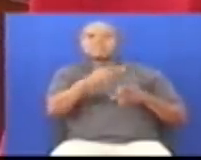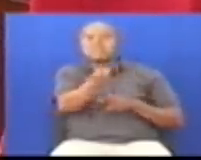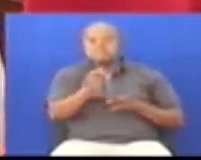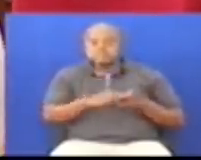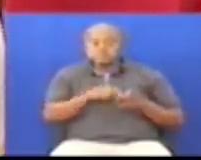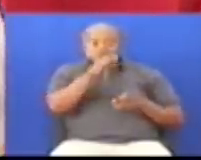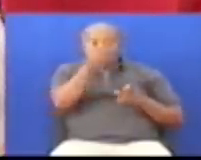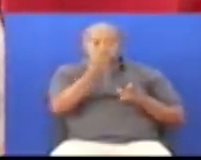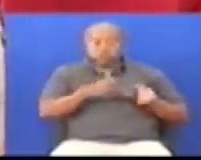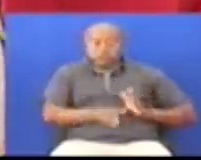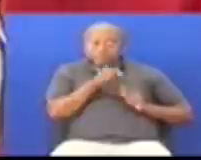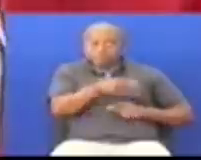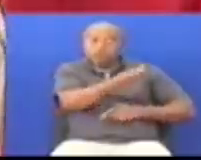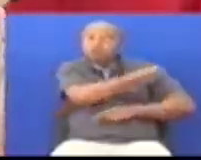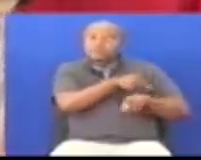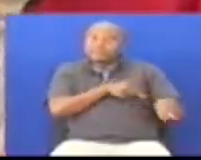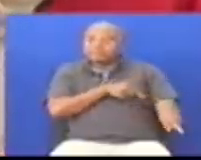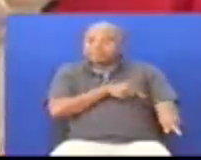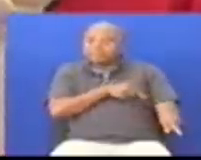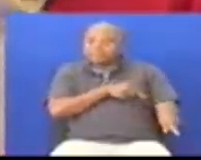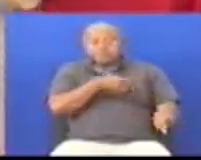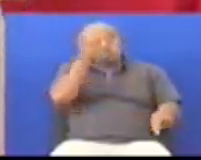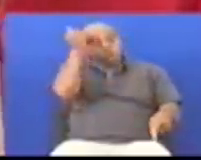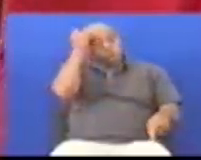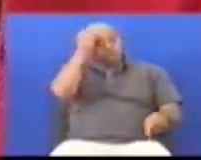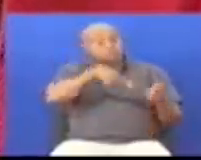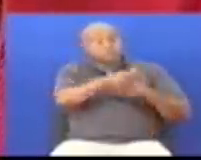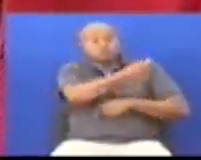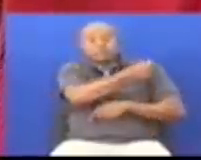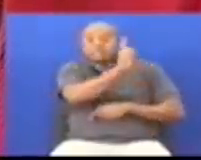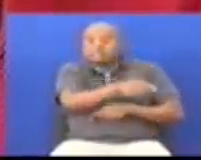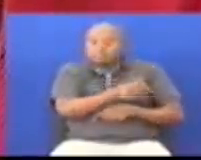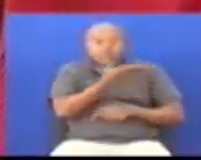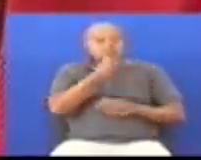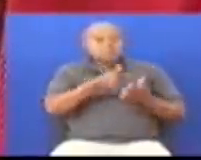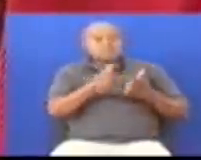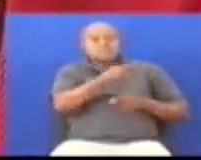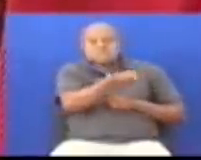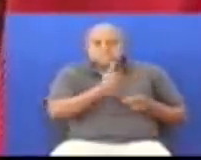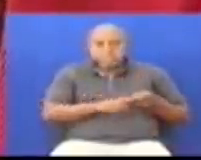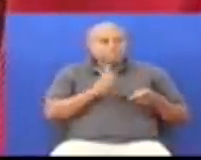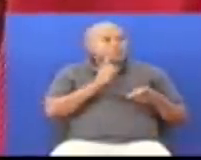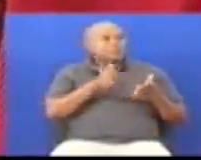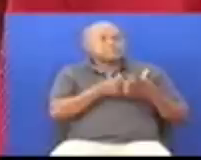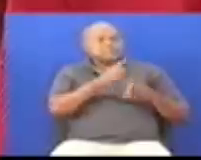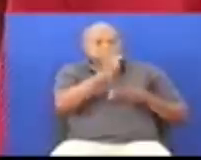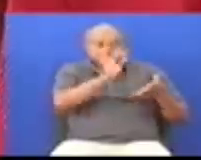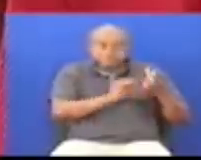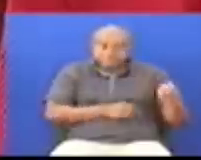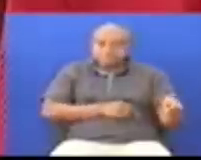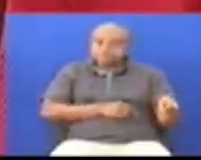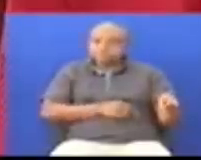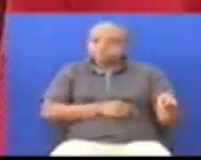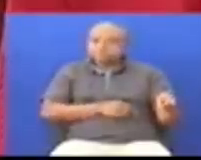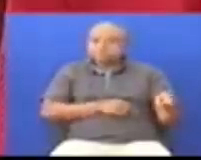leo amezaliwa tumepata rekodi zake, baba yake ni nani, mama yake ni nani,